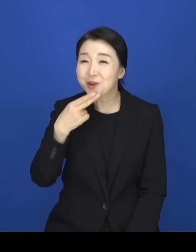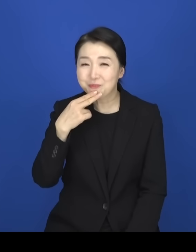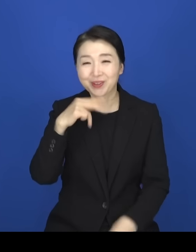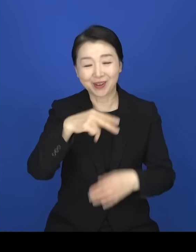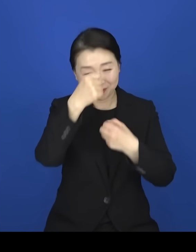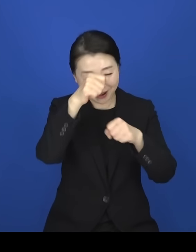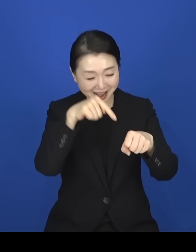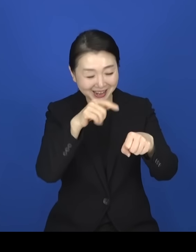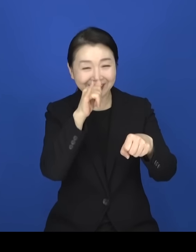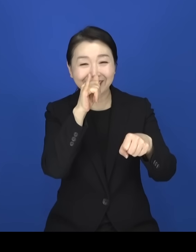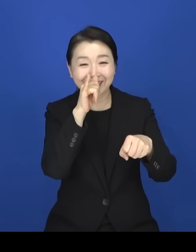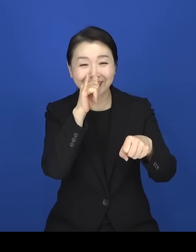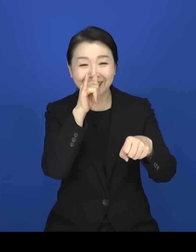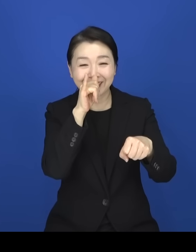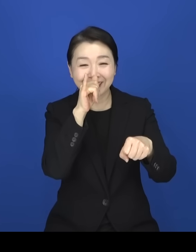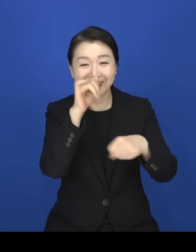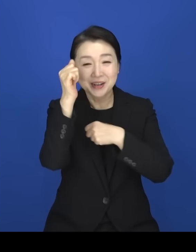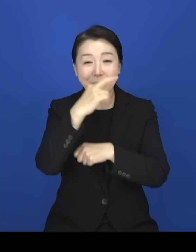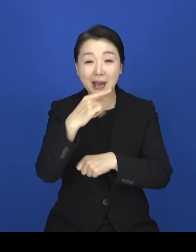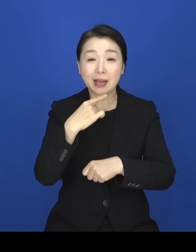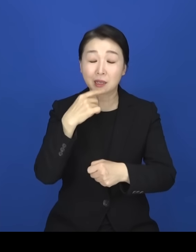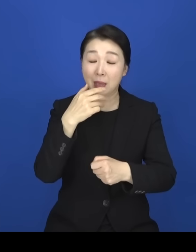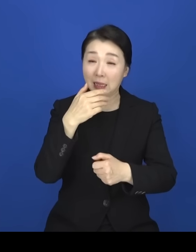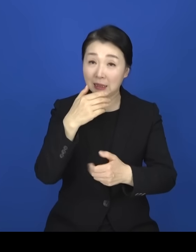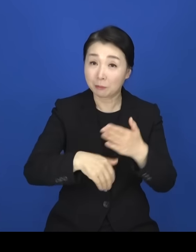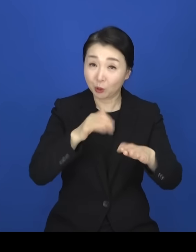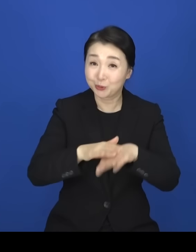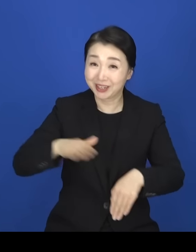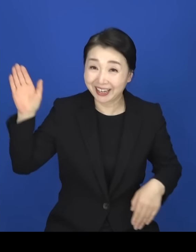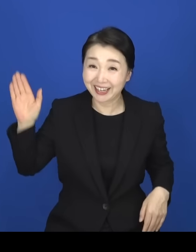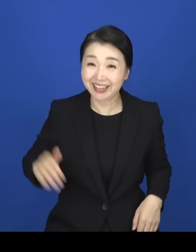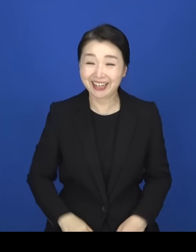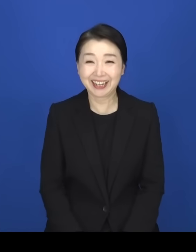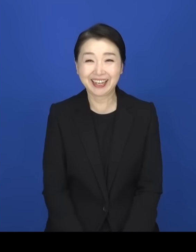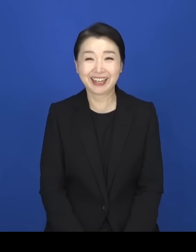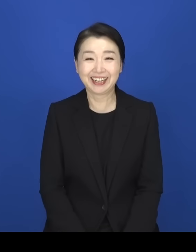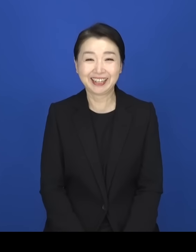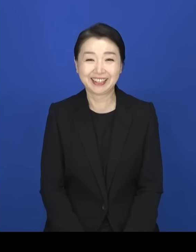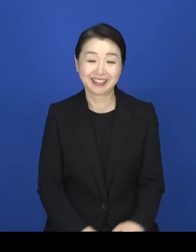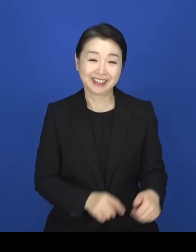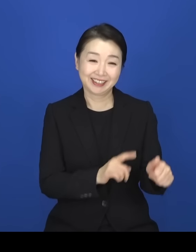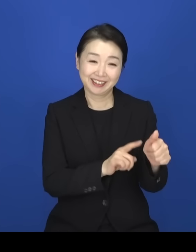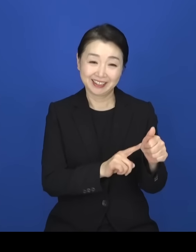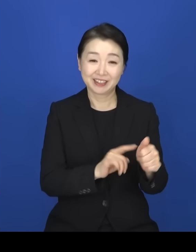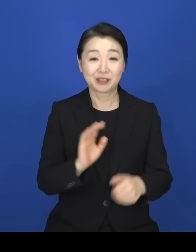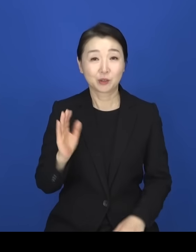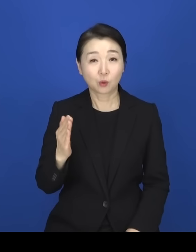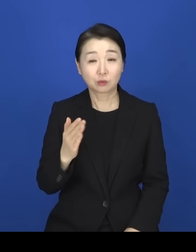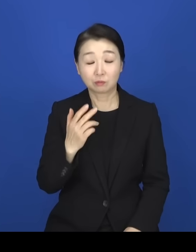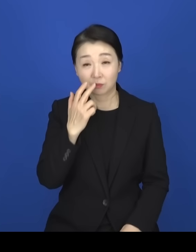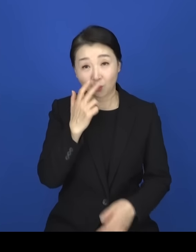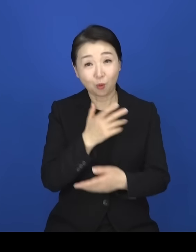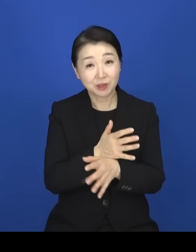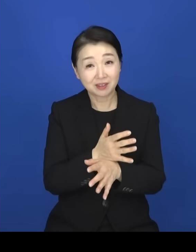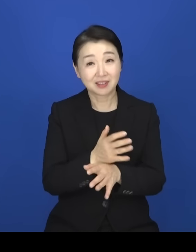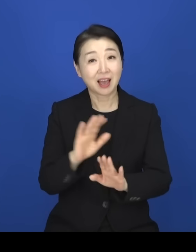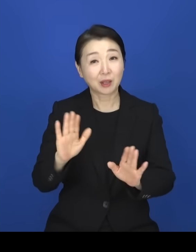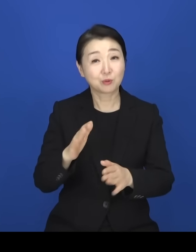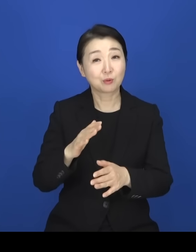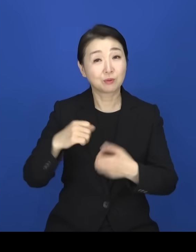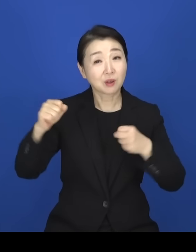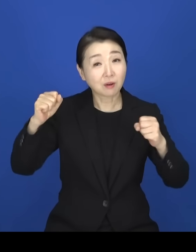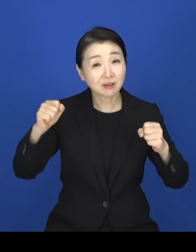있습니다. 발향기만 남기고 갔단다 이거 맞군요. 예. 근데 기리 형제 요즘 이제 코미디보다는 또 네. 연기